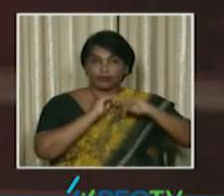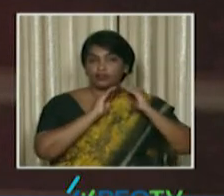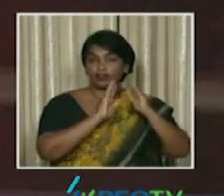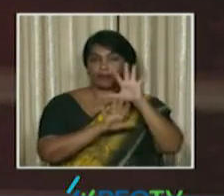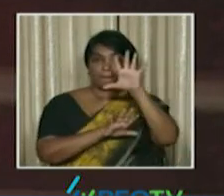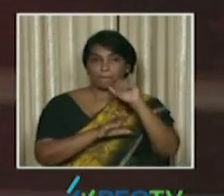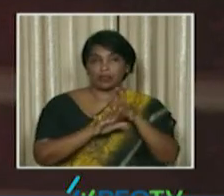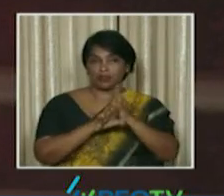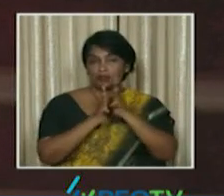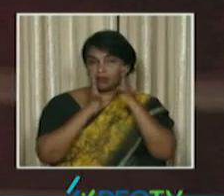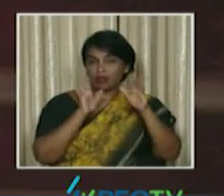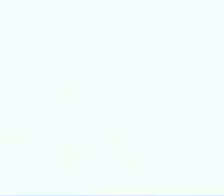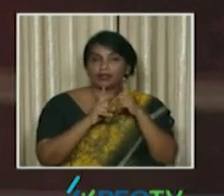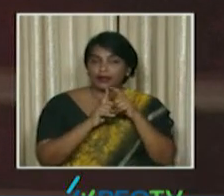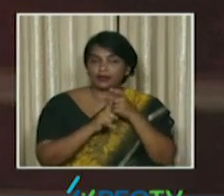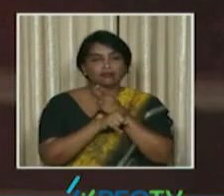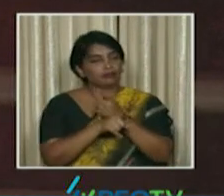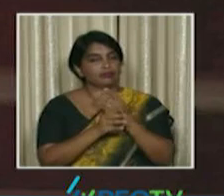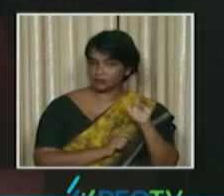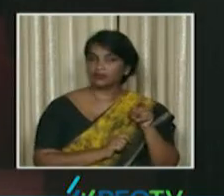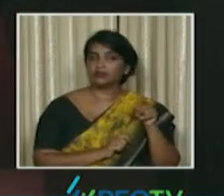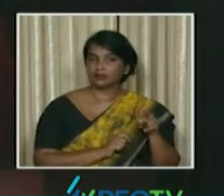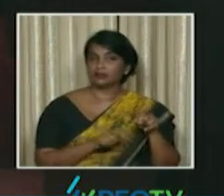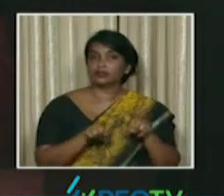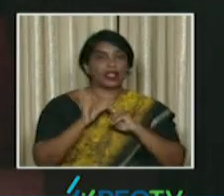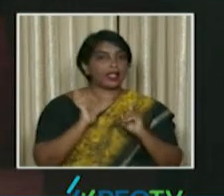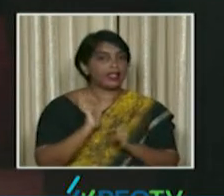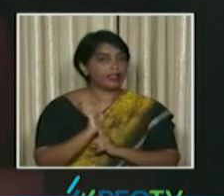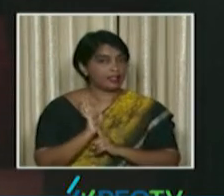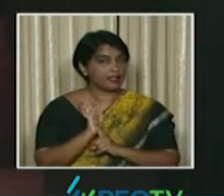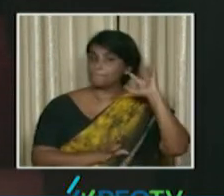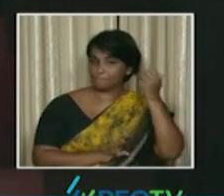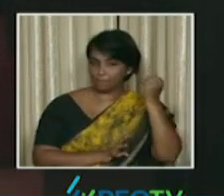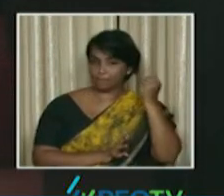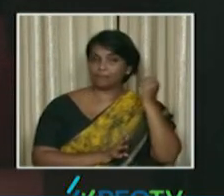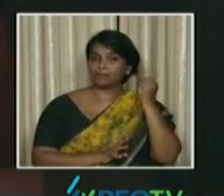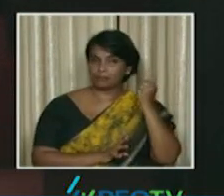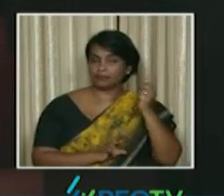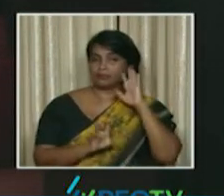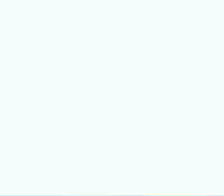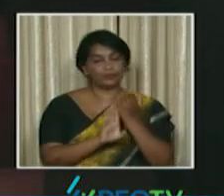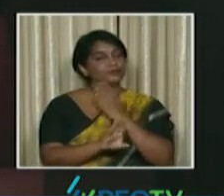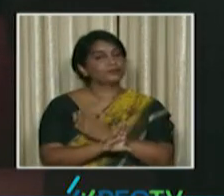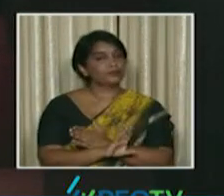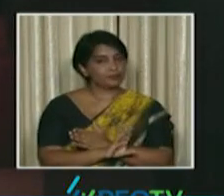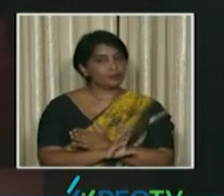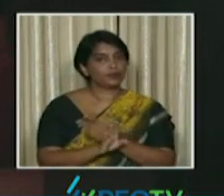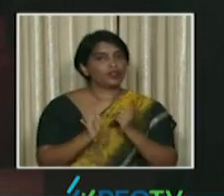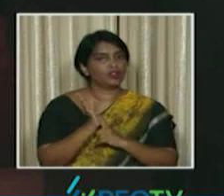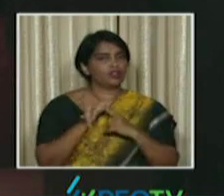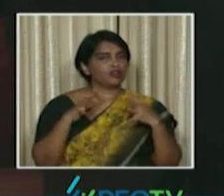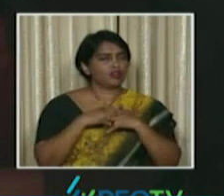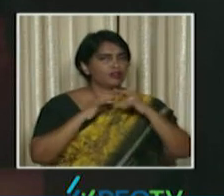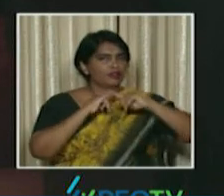වැඩි ප්‍රමාණයකට මේ සියලු අධ්‍යයන කටයුතු ලබා දීලා තියෙන්නේ. උසස් පෙළ ප්‍රතිඵල නිකුත් කිරීමටත් පෙර නීති